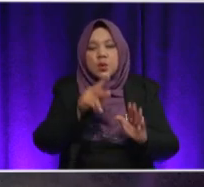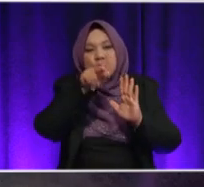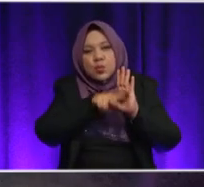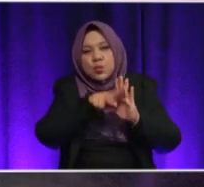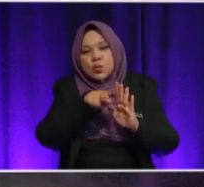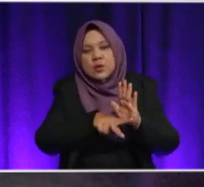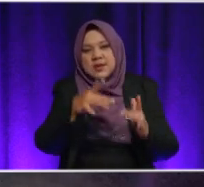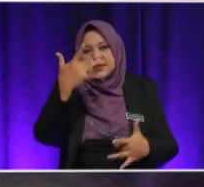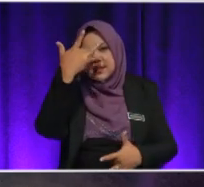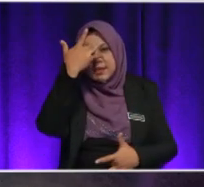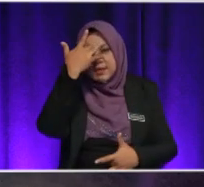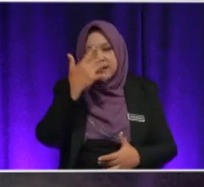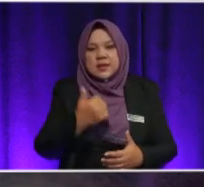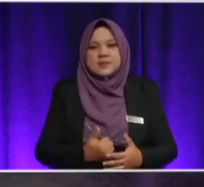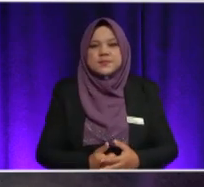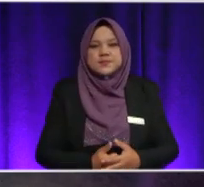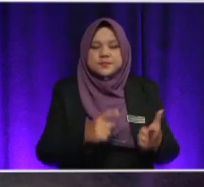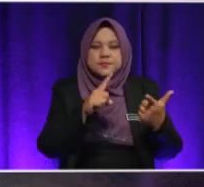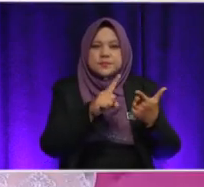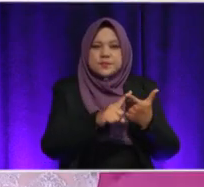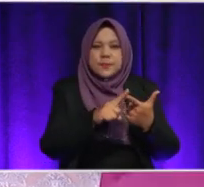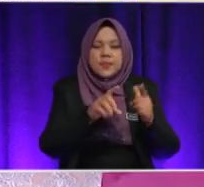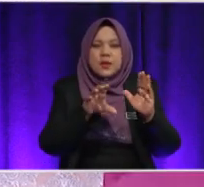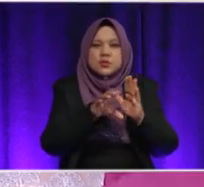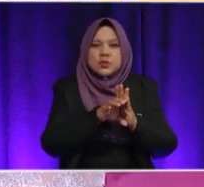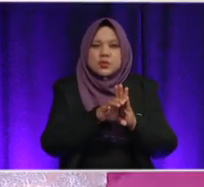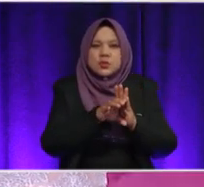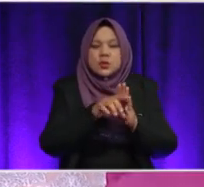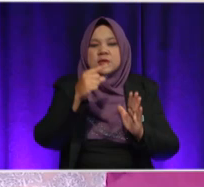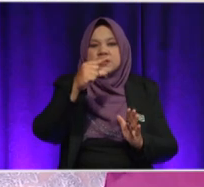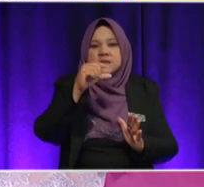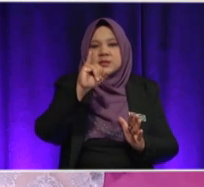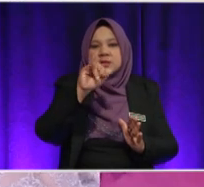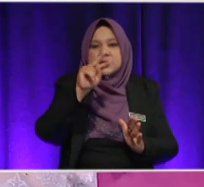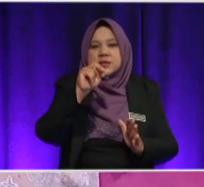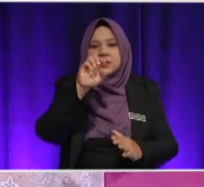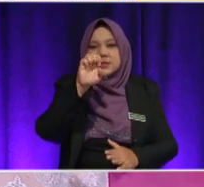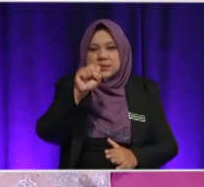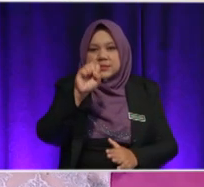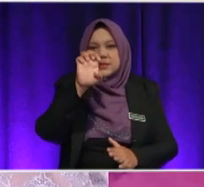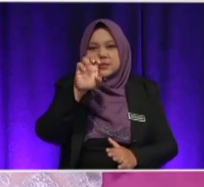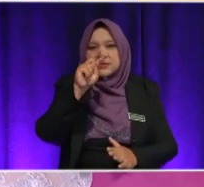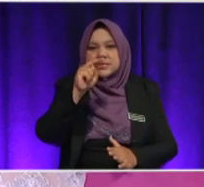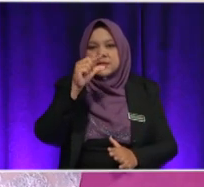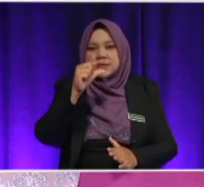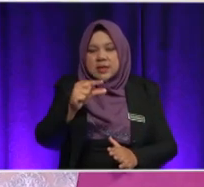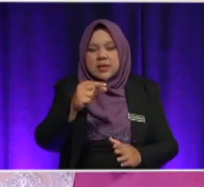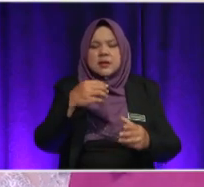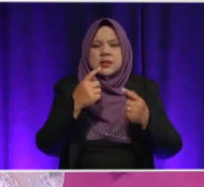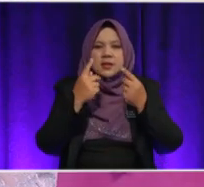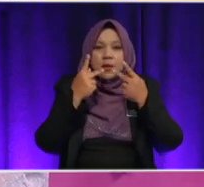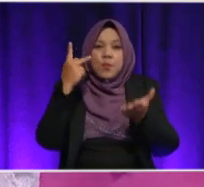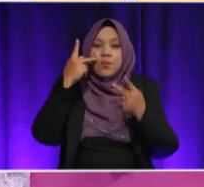melegegkan kesakitan tuh Nah yang kedua contohnya adalah gingsing semestinya gini sih ini terkenal ya di dalam